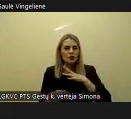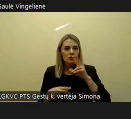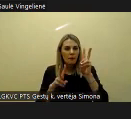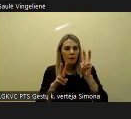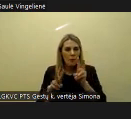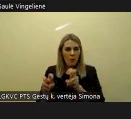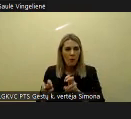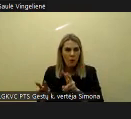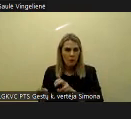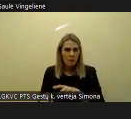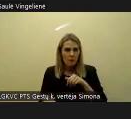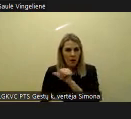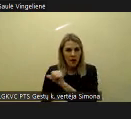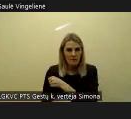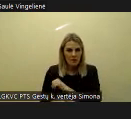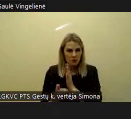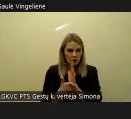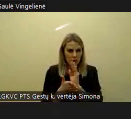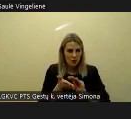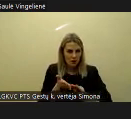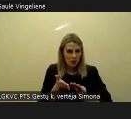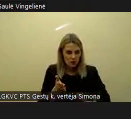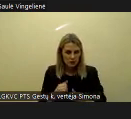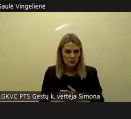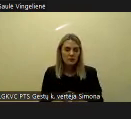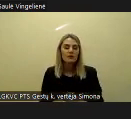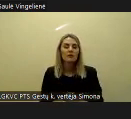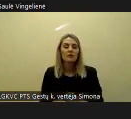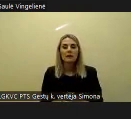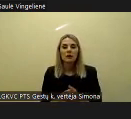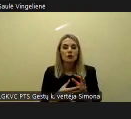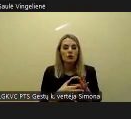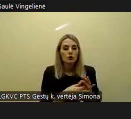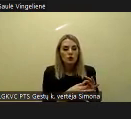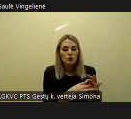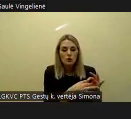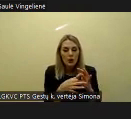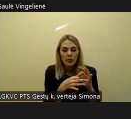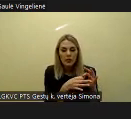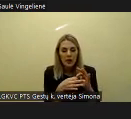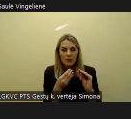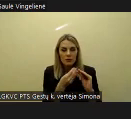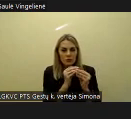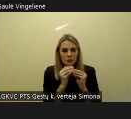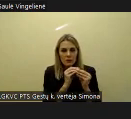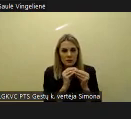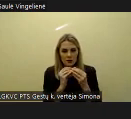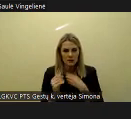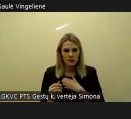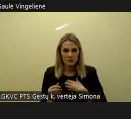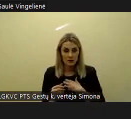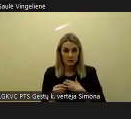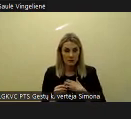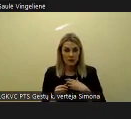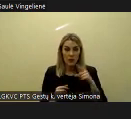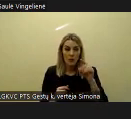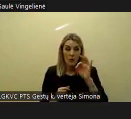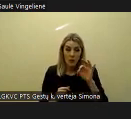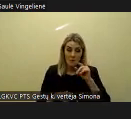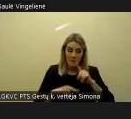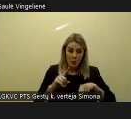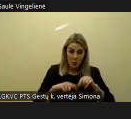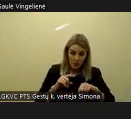Taigi visų dalykų suderinamumas, suderinamų būdų yra labai svarbus dalykas. Čia mes kalbame apie politiką,